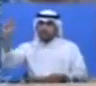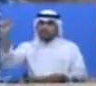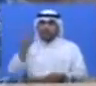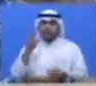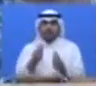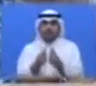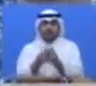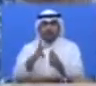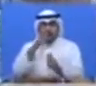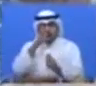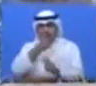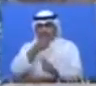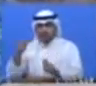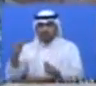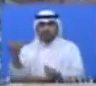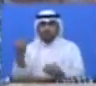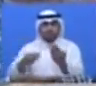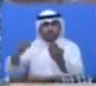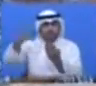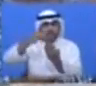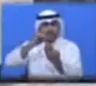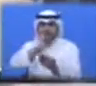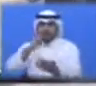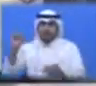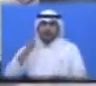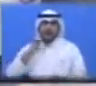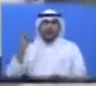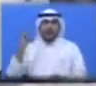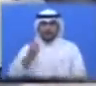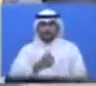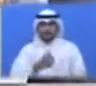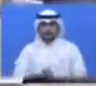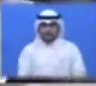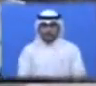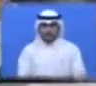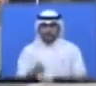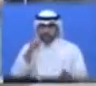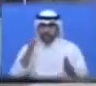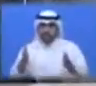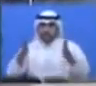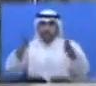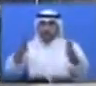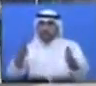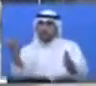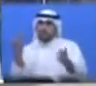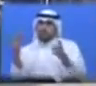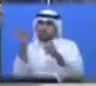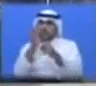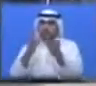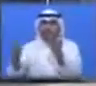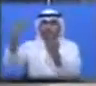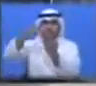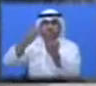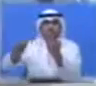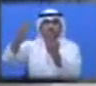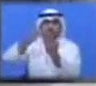أساسية لتعزيز الهوية الثقافية العربية. تهدف هذه الجائزة تعزيز القدرات العربية في